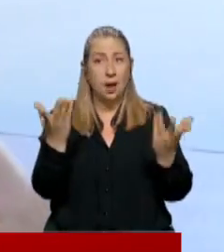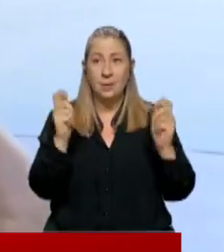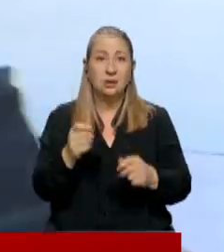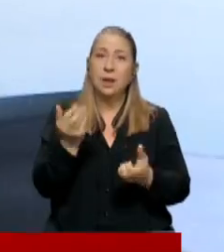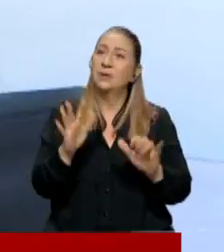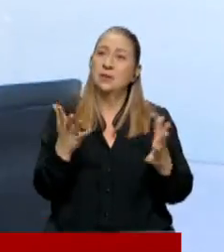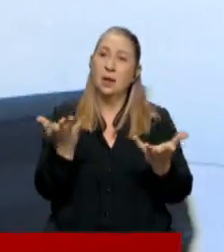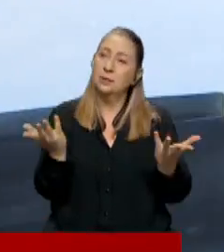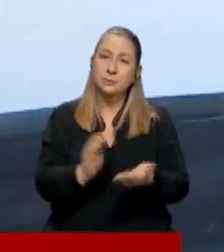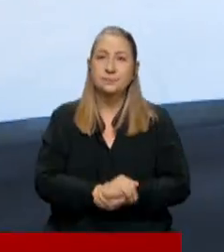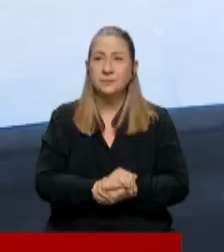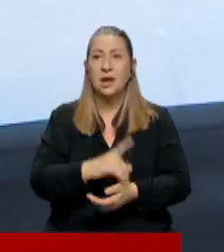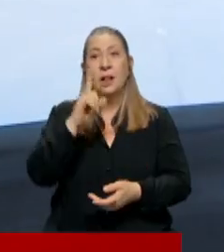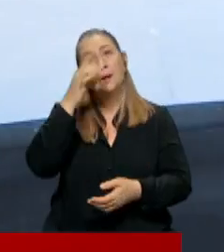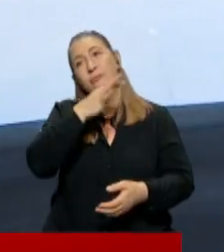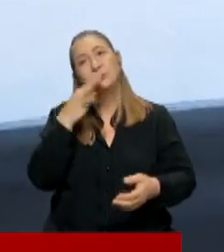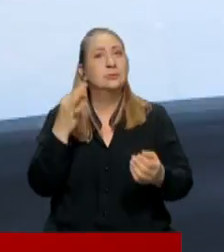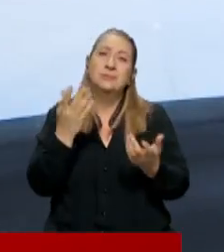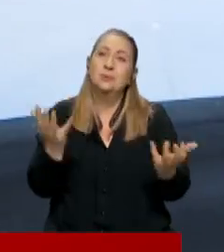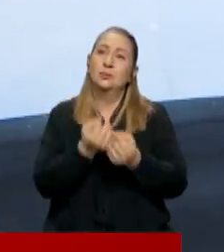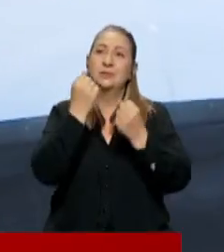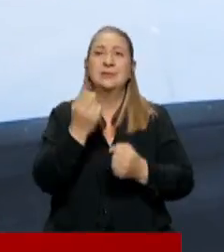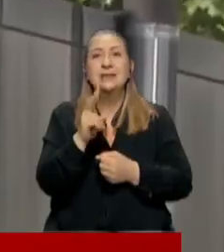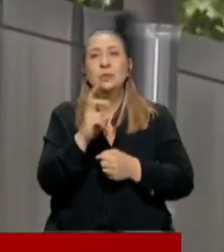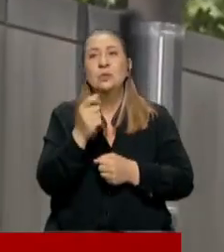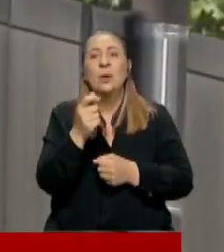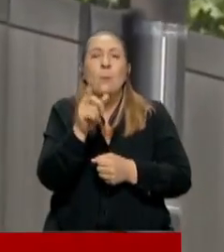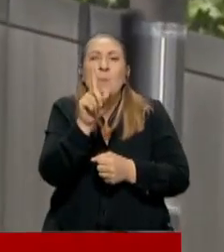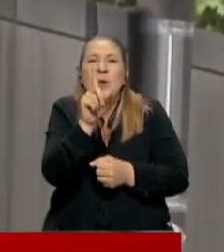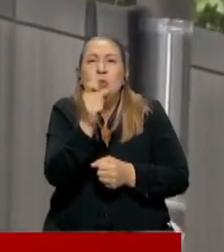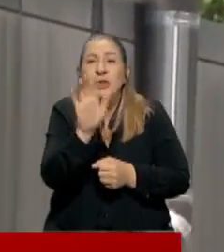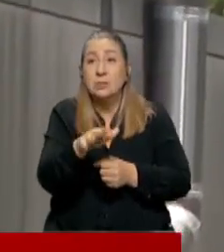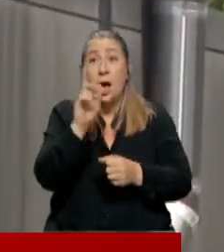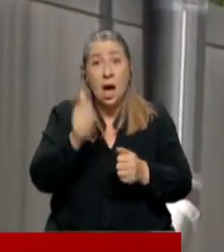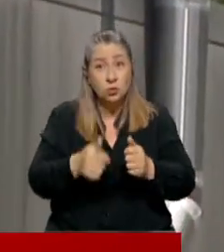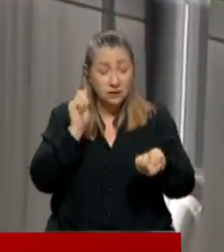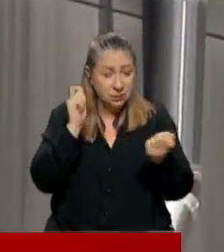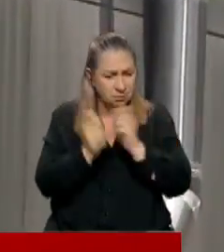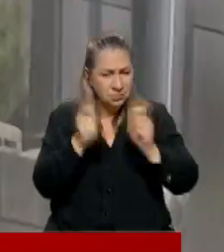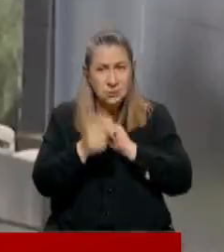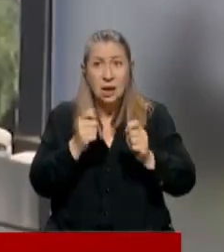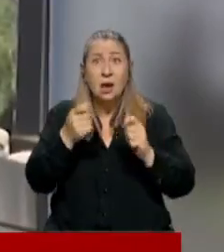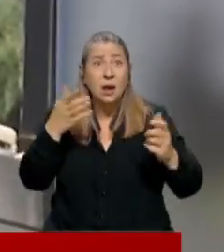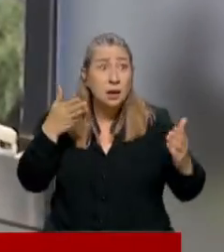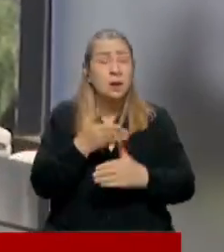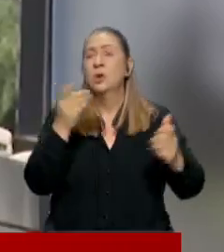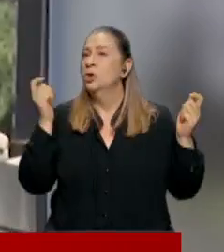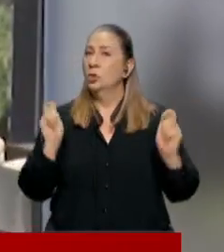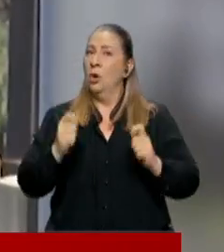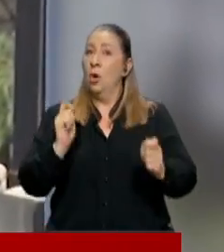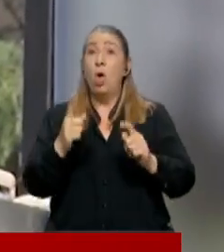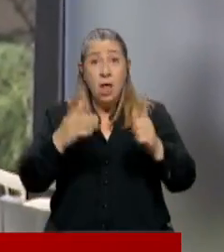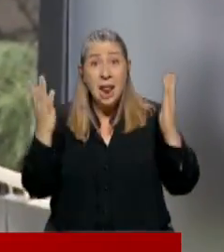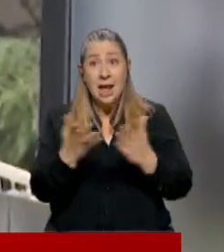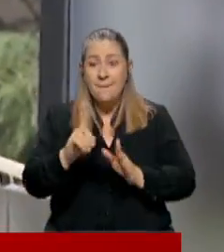yapardık, alamazdık herhalde ki. Allah'tan 30 lira olmamış. 1 kuruş kalmış. Neredeyse her gün değişen fiyatlara yetişmekte zorlanıyor araç sahipleri.